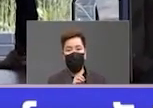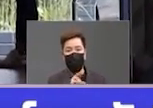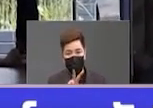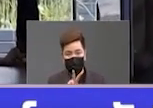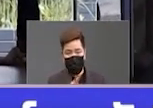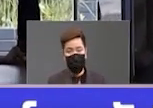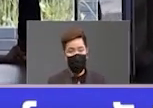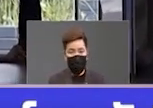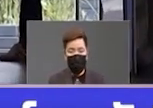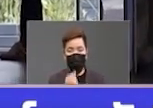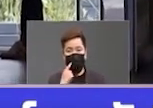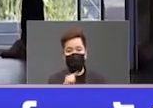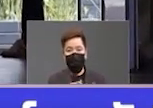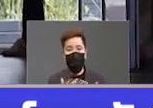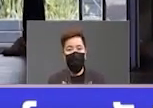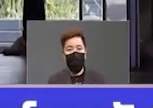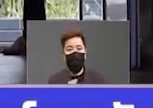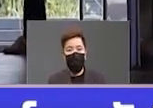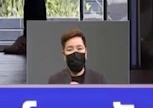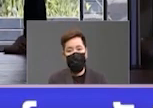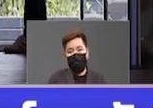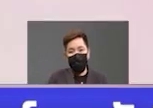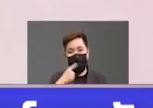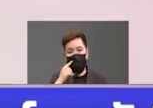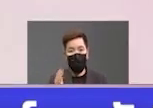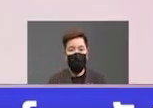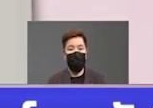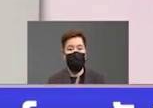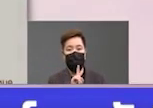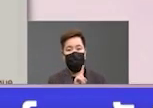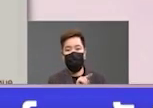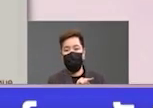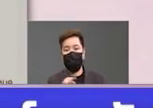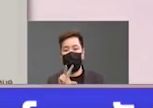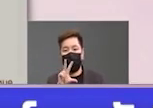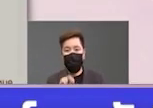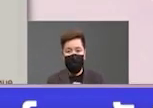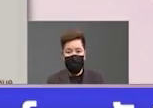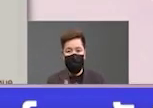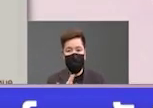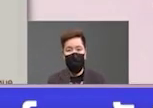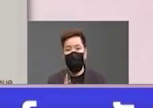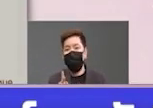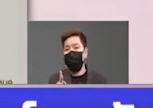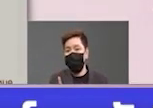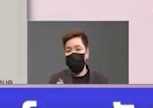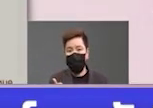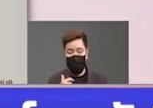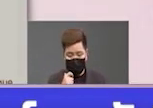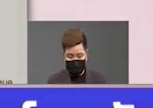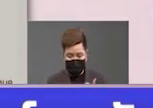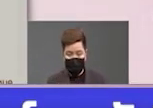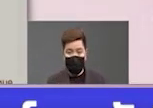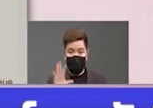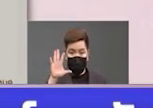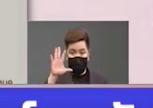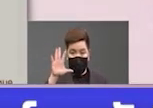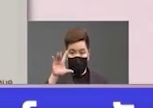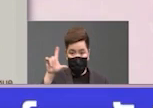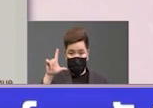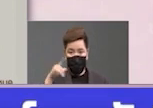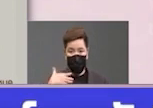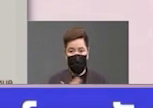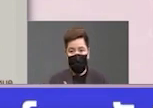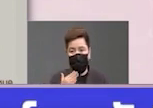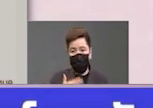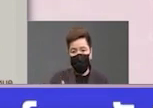นะครับปรับปรุงกิจการลงทุนได้แล้วก็ให้เงินทุนหมุนเวียนได้นะครับโดยถ้าเกิดในส่วนของโครงการตรงนี้ก็จะมีอายุของเงิน